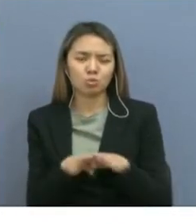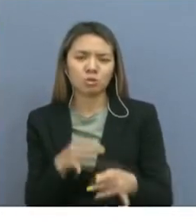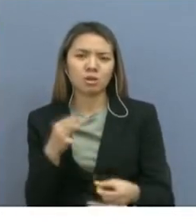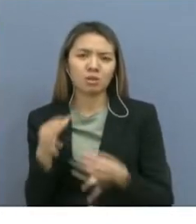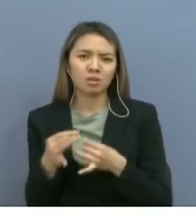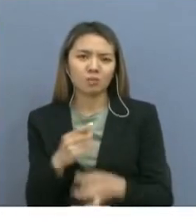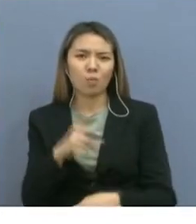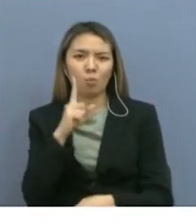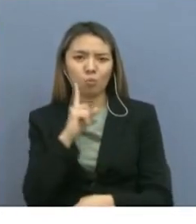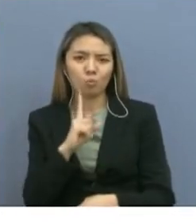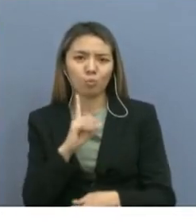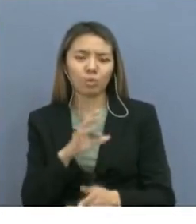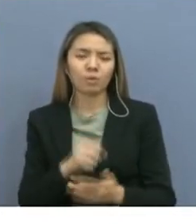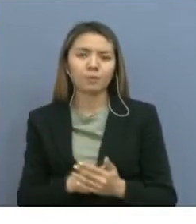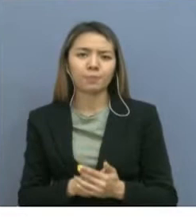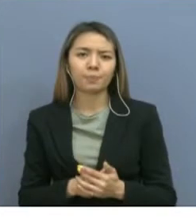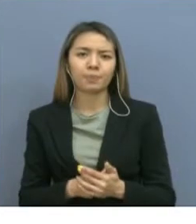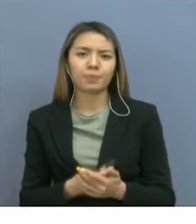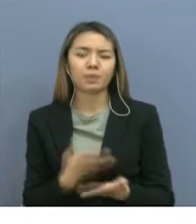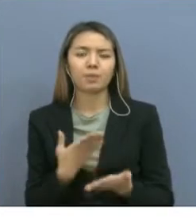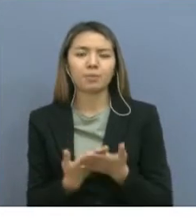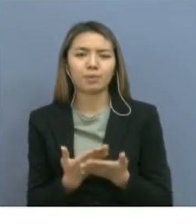Мысалы,